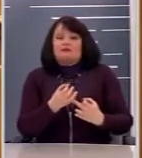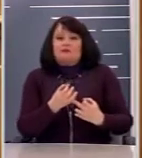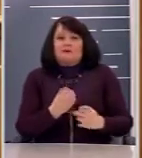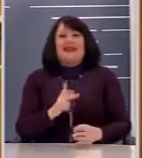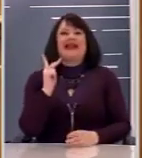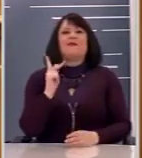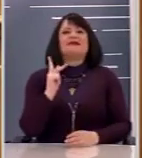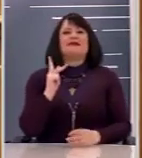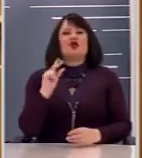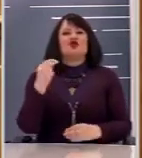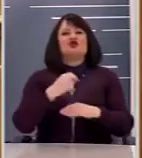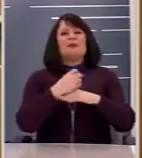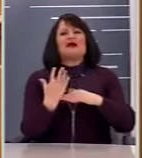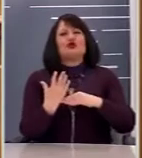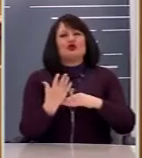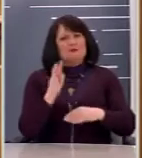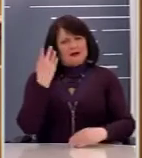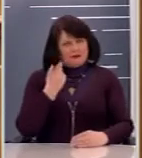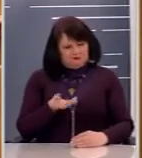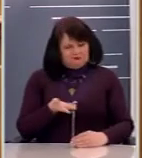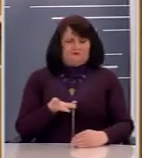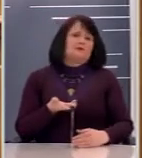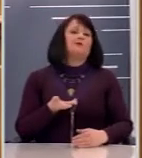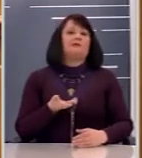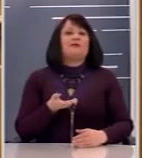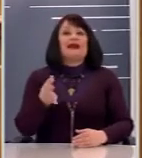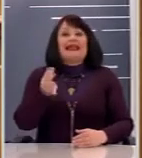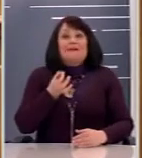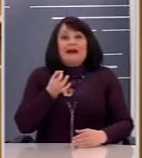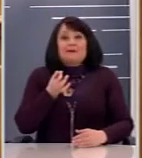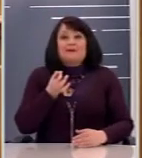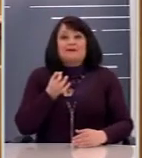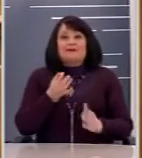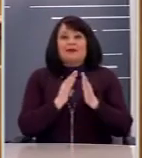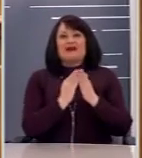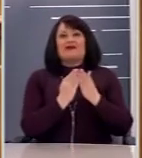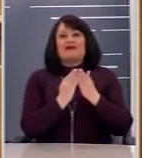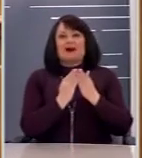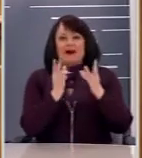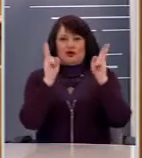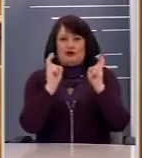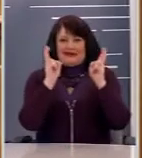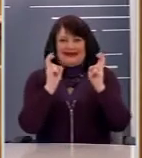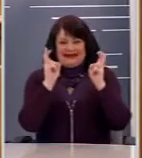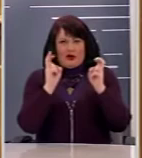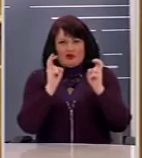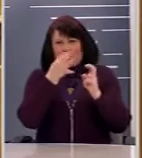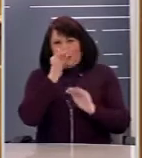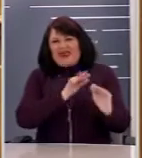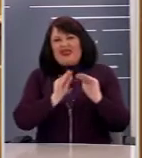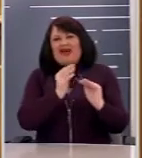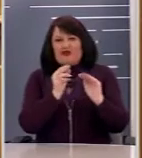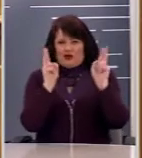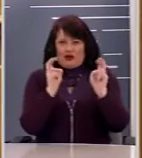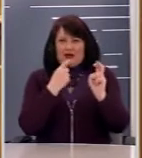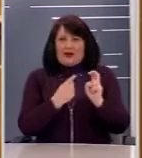Κρυμαστινός. Την έχω εδώ μια εισήγησή του στο βιβλίο «Η διαφθορά» του Ιδρύματος Μαραγκοπούλου. Φοβερά